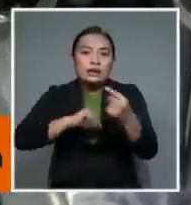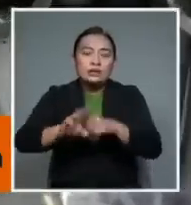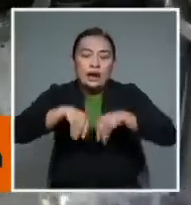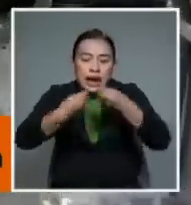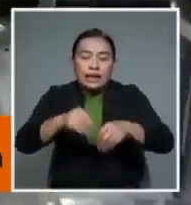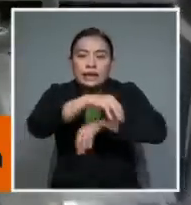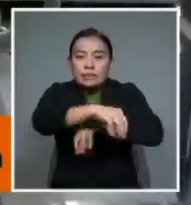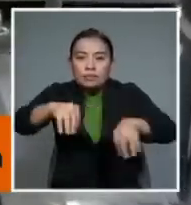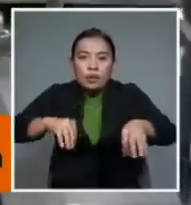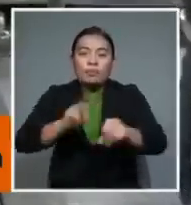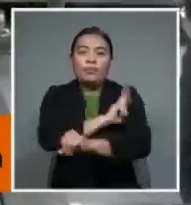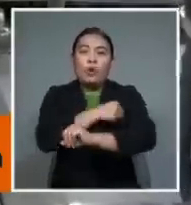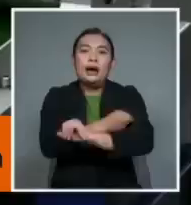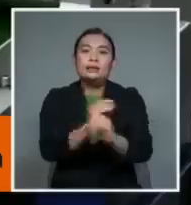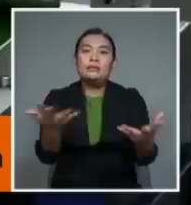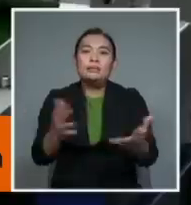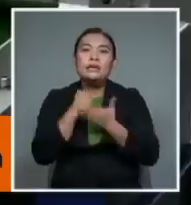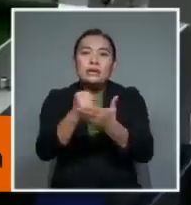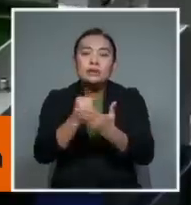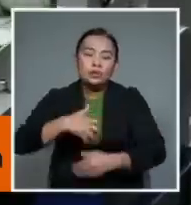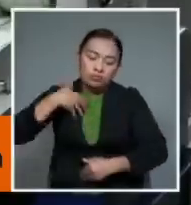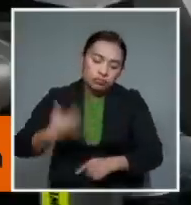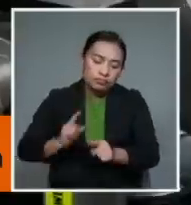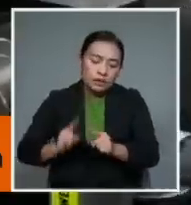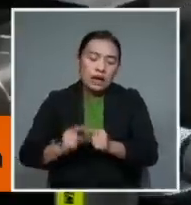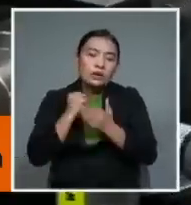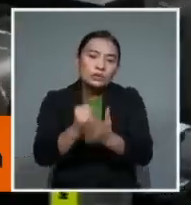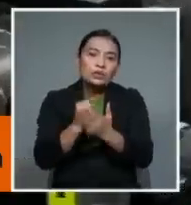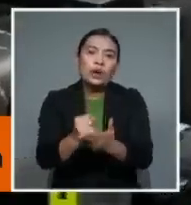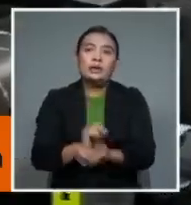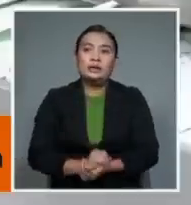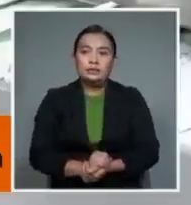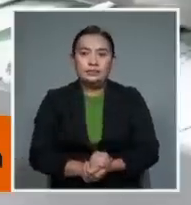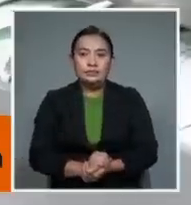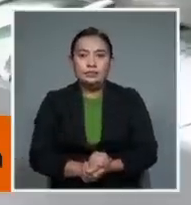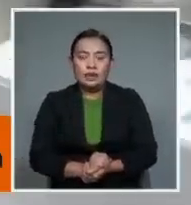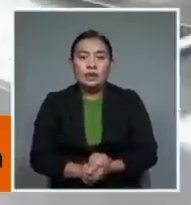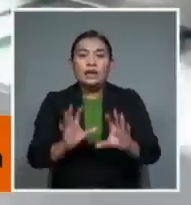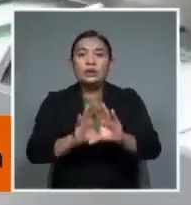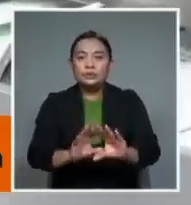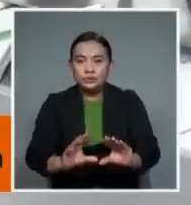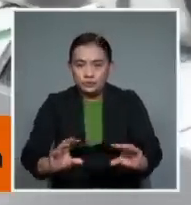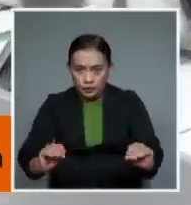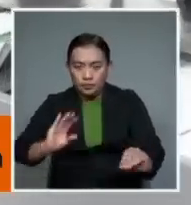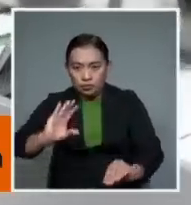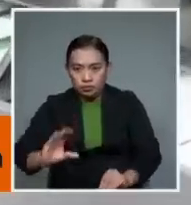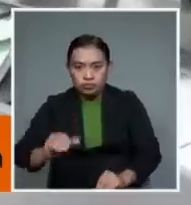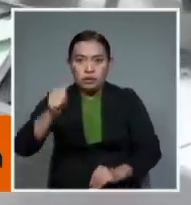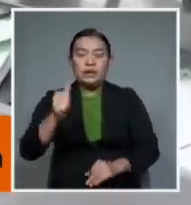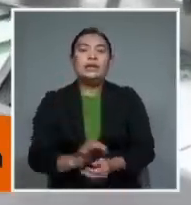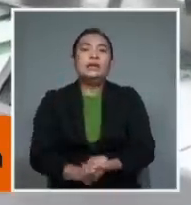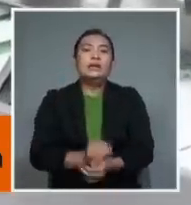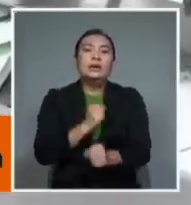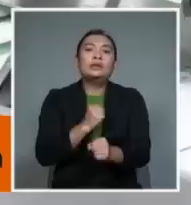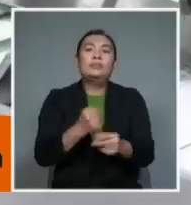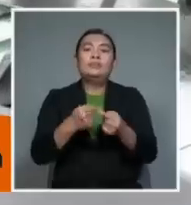าลที่ขาดแคลนเพื่อบรรเทาความเดือดร้อนในช่วงโควิด-19ซึ่งหากสถานการณ์คลี่คลายค่ะก็จะยังคงเดินหน้าการผลิต